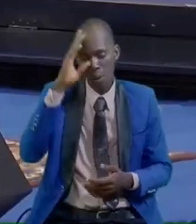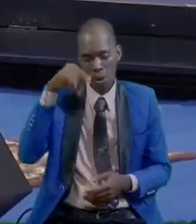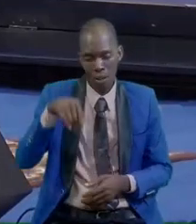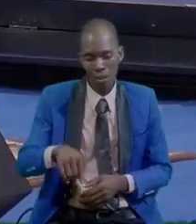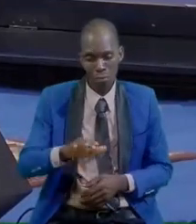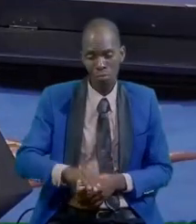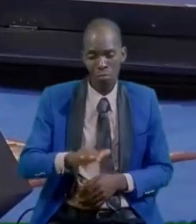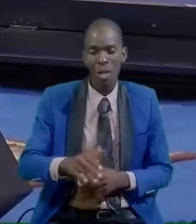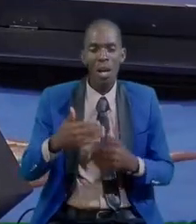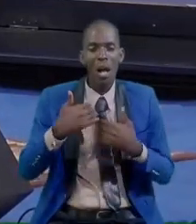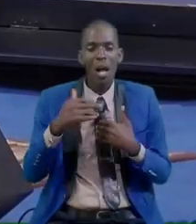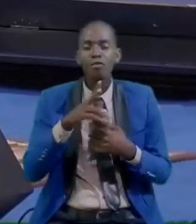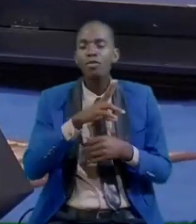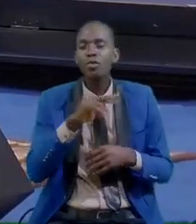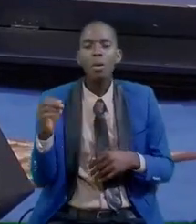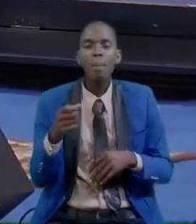d'os dans un pied.